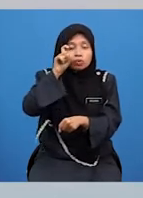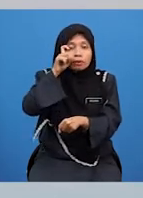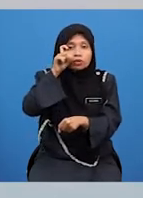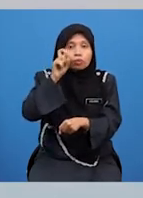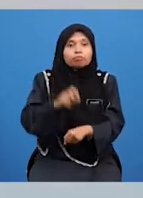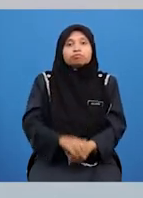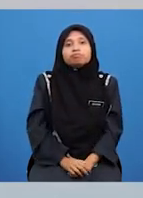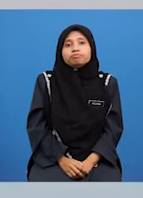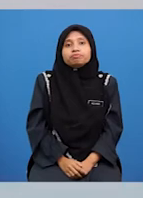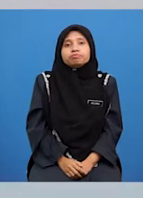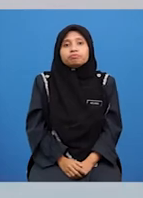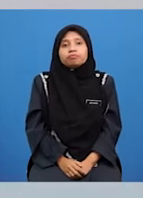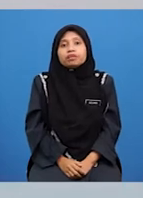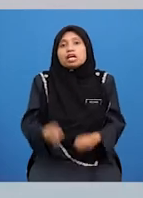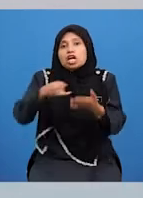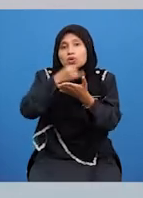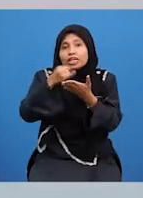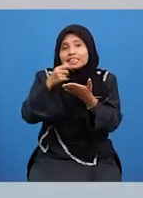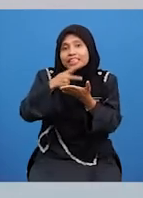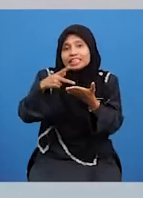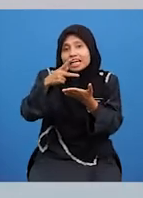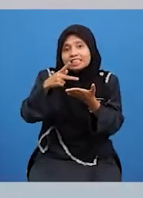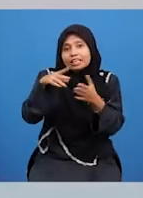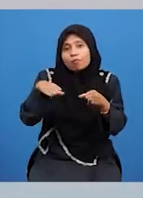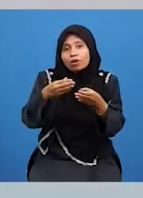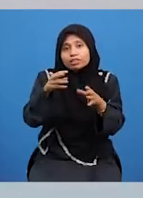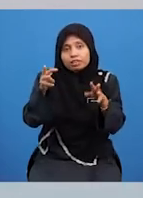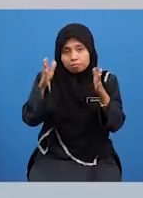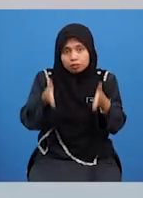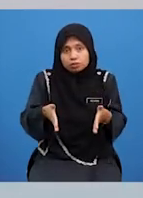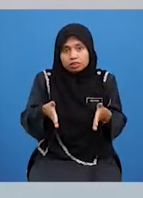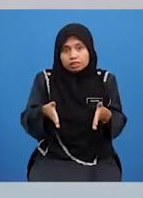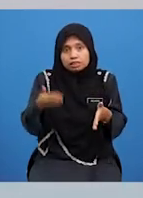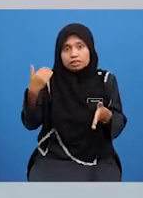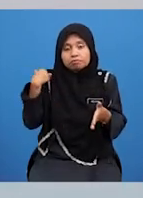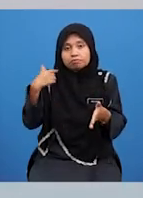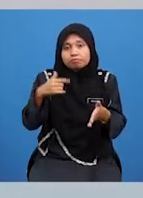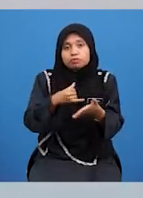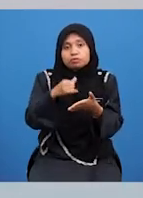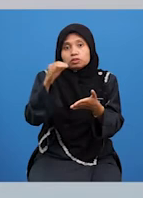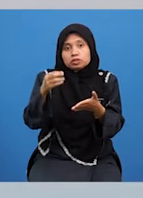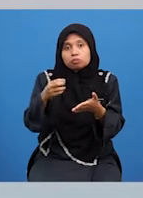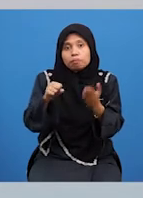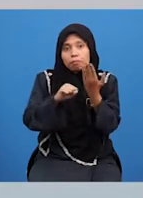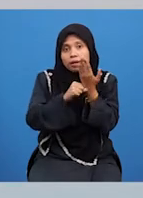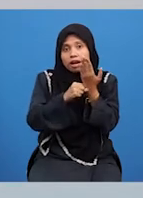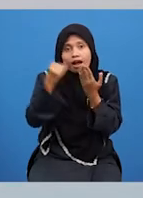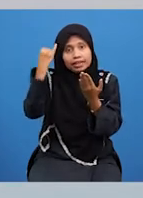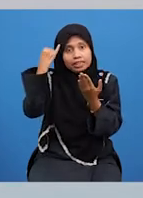tomato. Lukisan kajian buatan manusia pula merupakan lukisan dari sumber